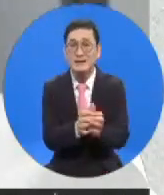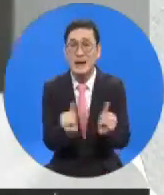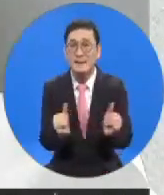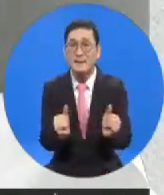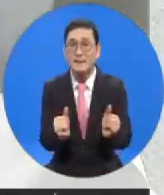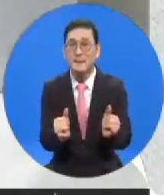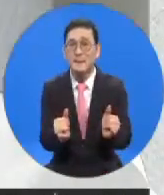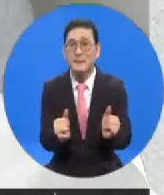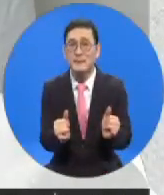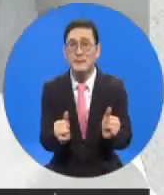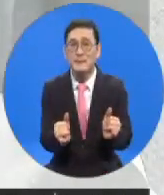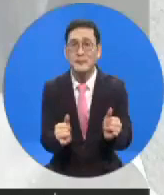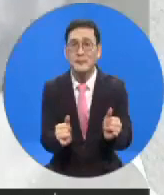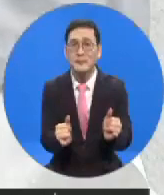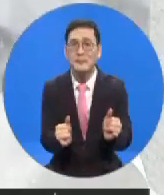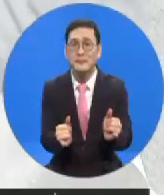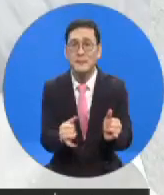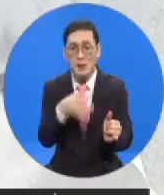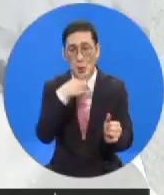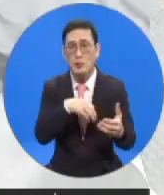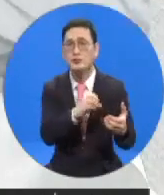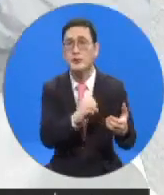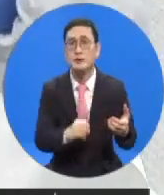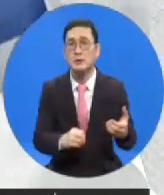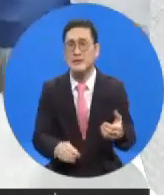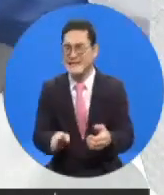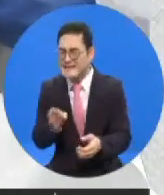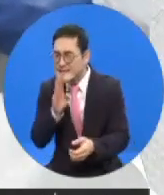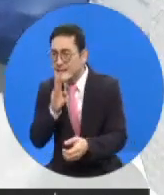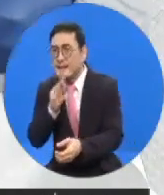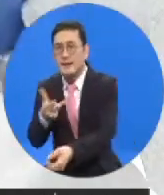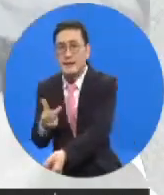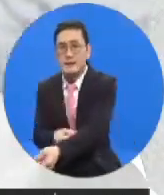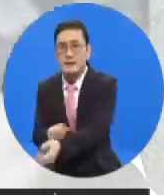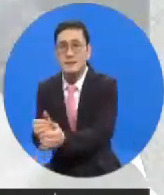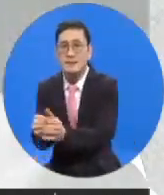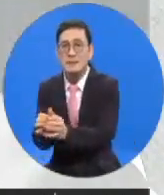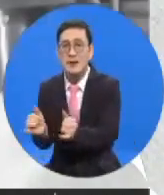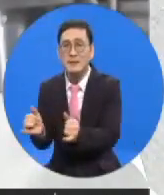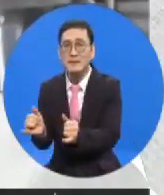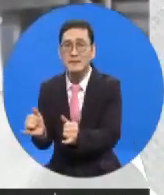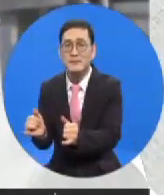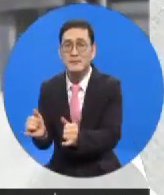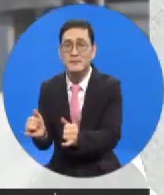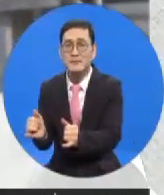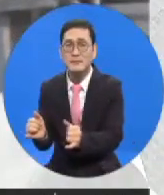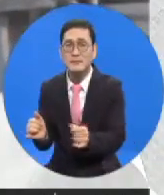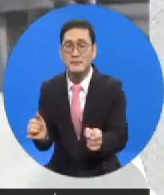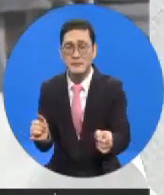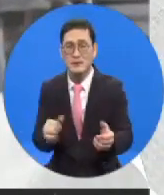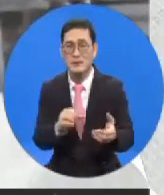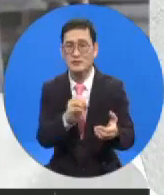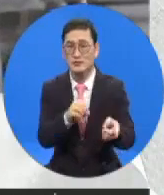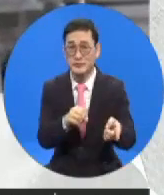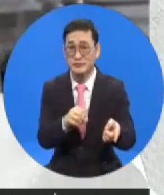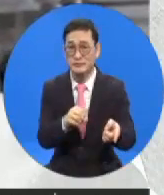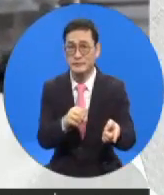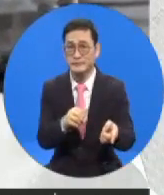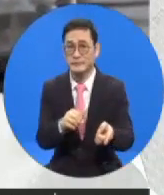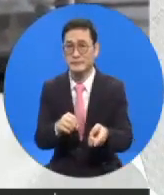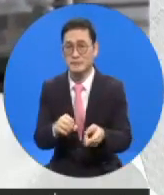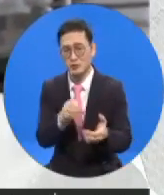90%가 넘는 겁니다. 그리고 진짜 백신을 맞았던 사람은 확진된 사람들이 10%가 안 되는 거죠. 그렇군요. 이렇게 결과를 보게 되니까. 그 말인